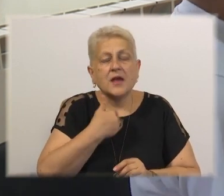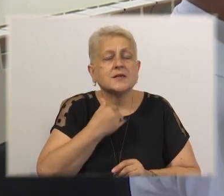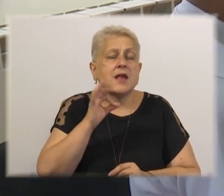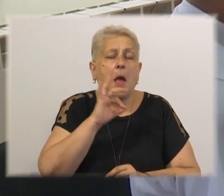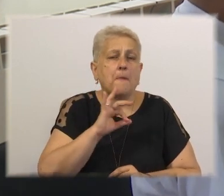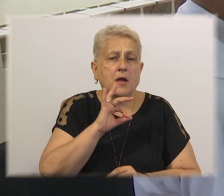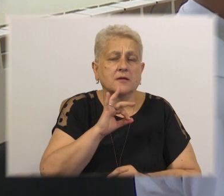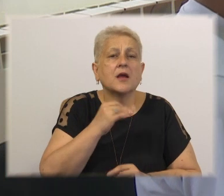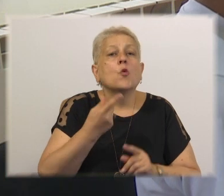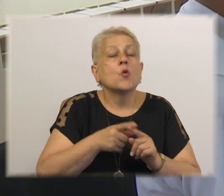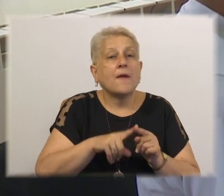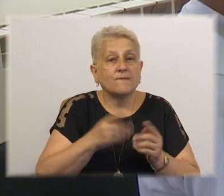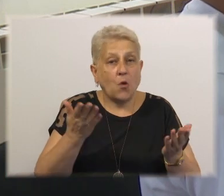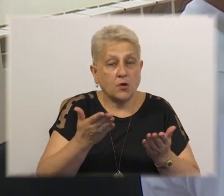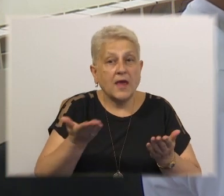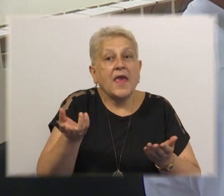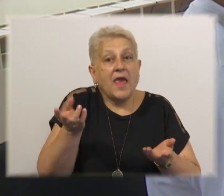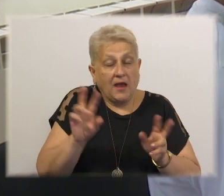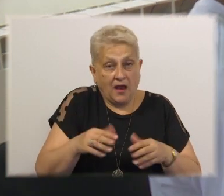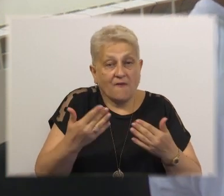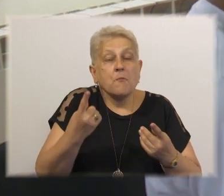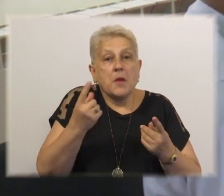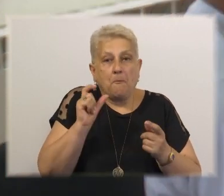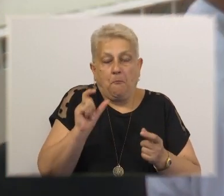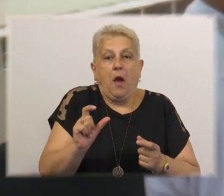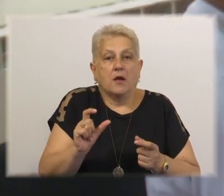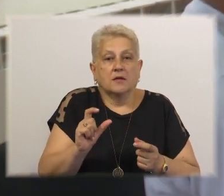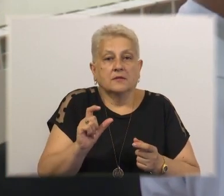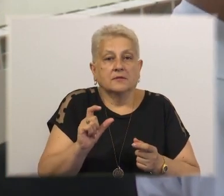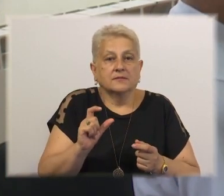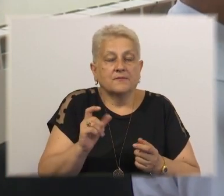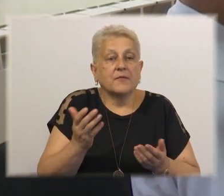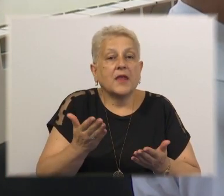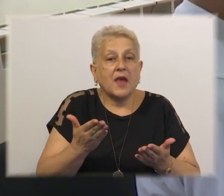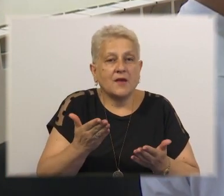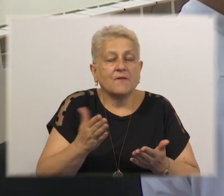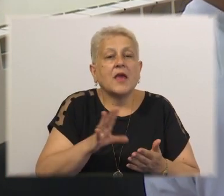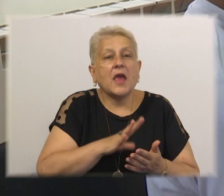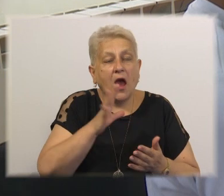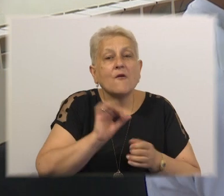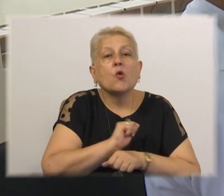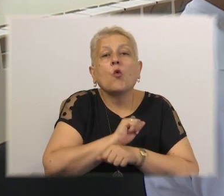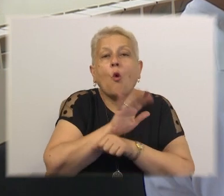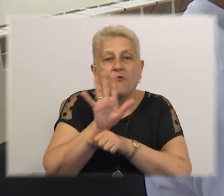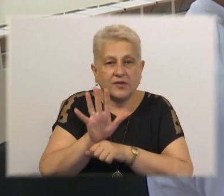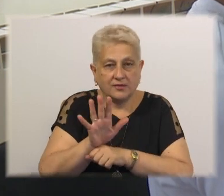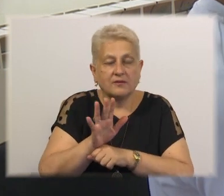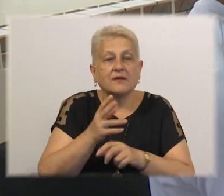համար։ Ու երբ որ եկավ մի պահ, երբ եղավ կովիդ